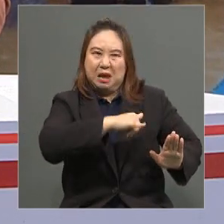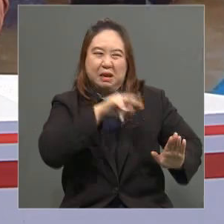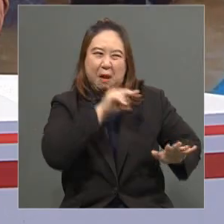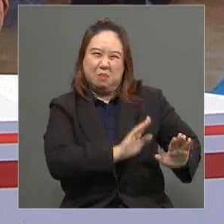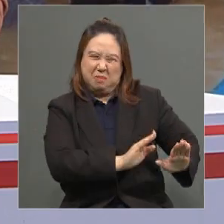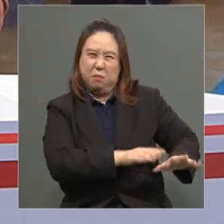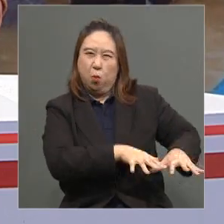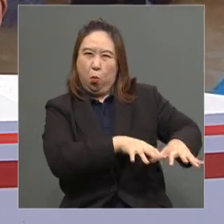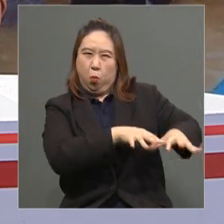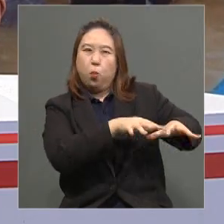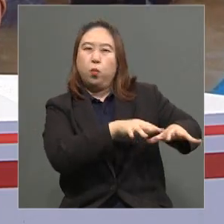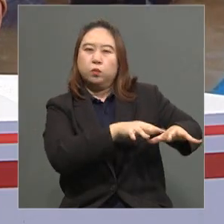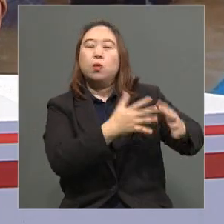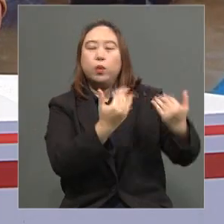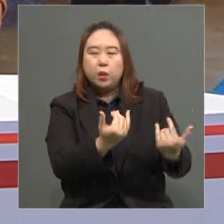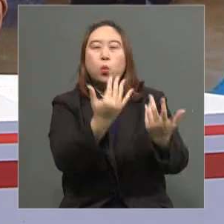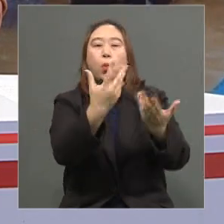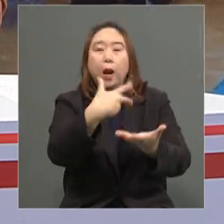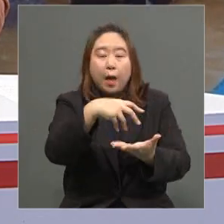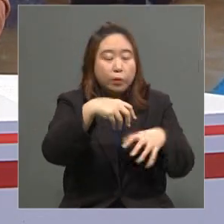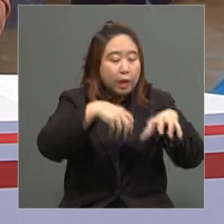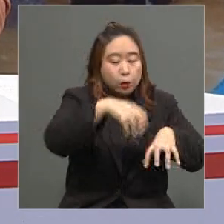ะนั้นเดี๋ววันนี้เราก็จะมาไล่เรียงในแต่ละจุดกันด้วยใช่